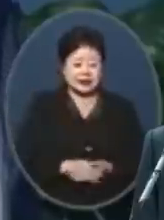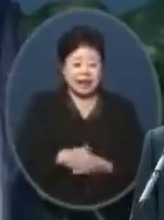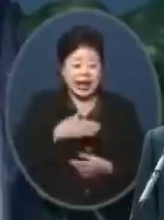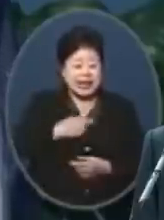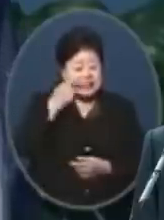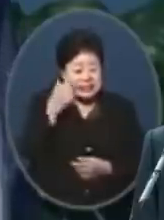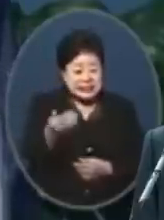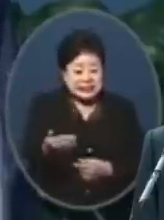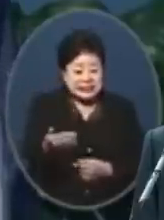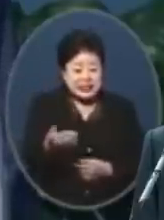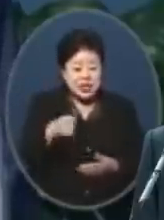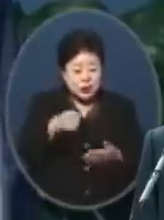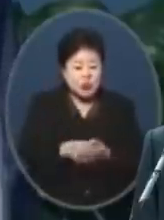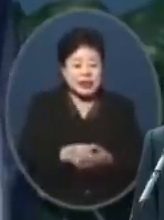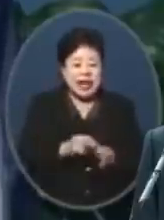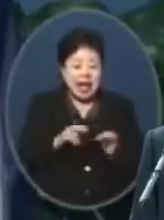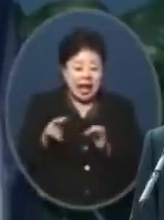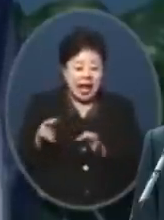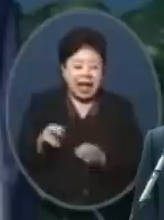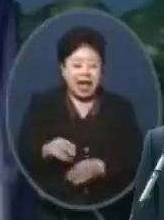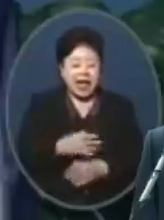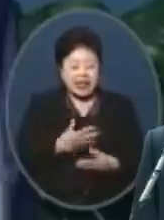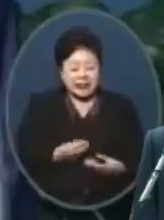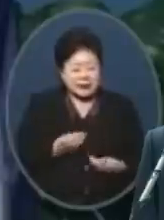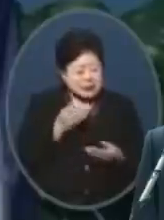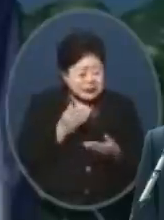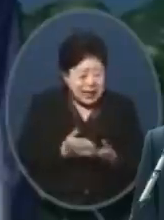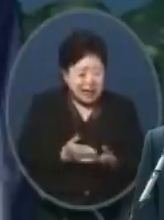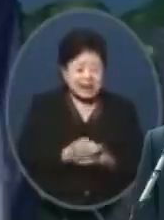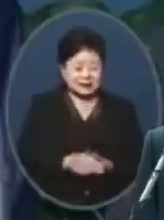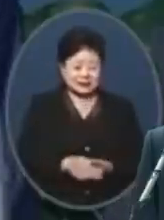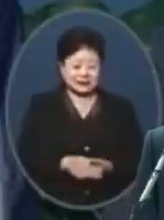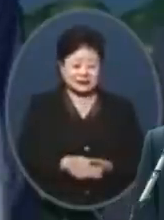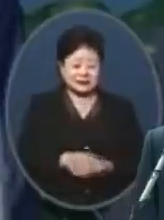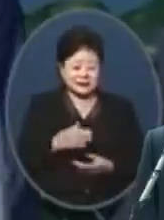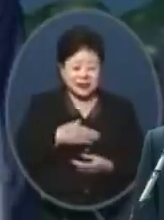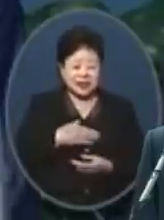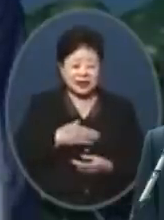알지? 용기야, 낙심하지